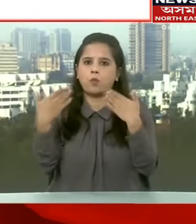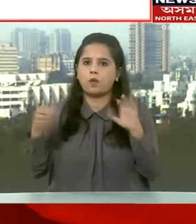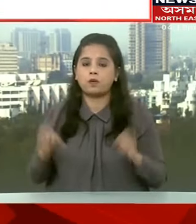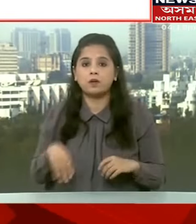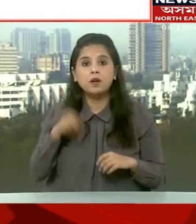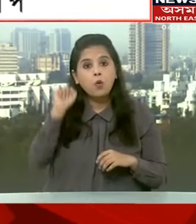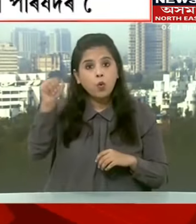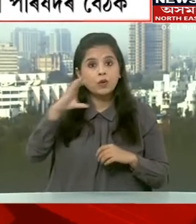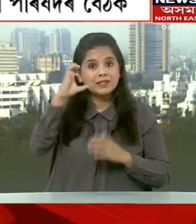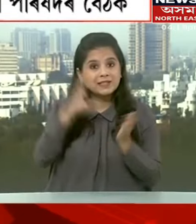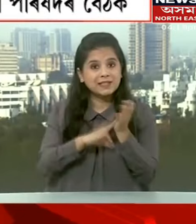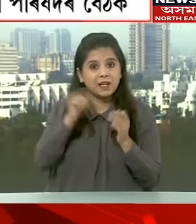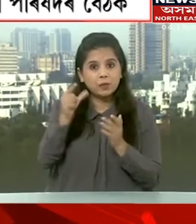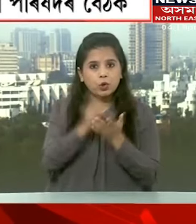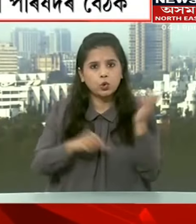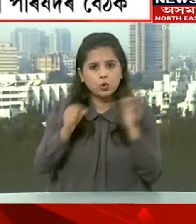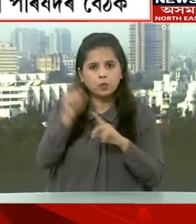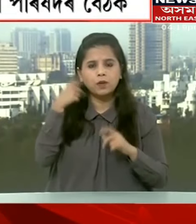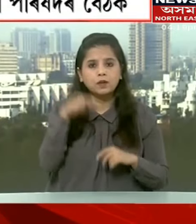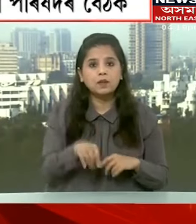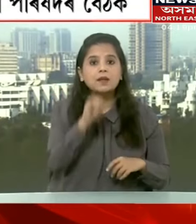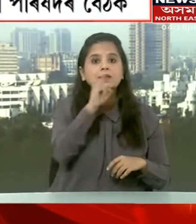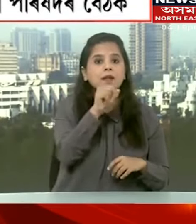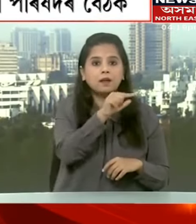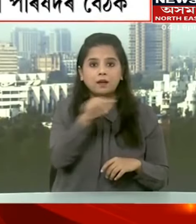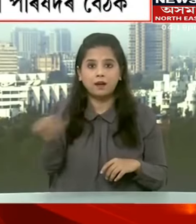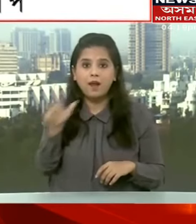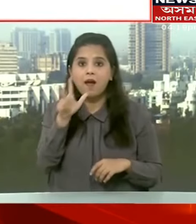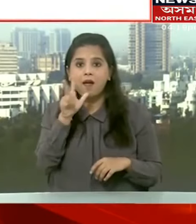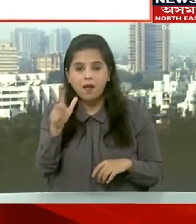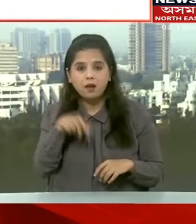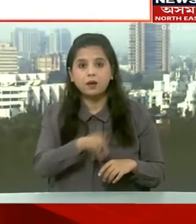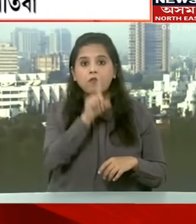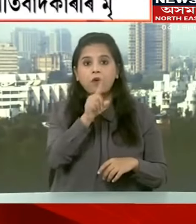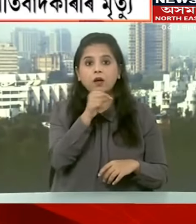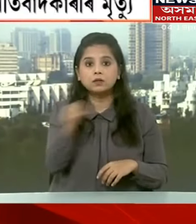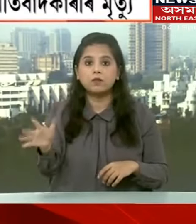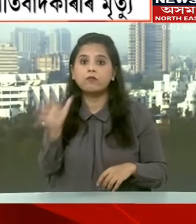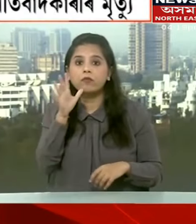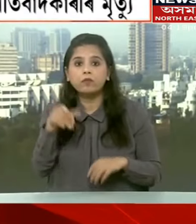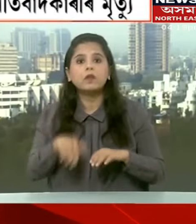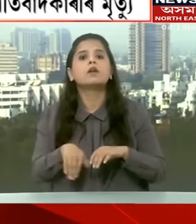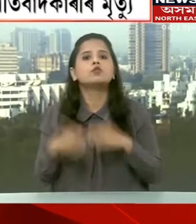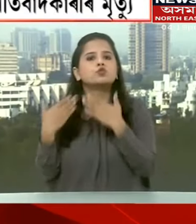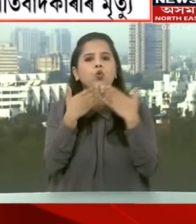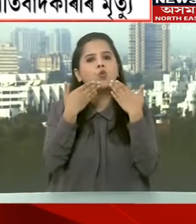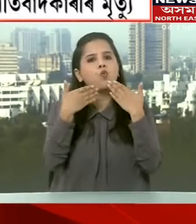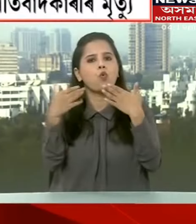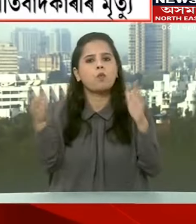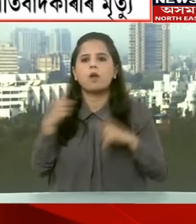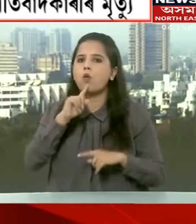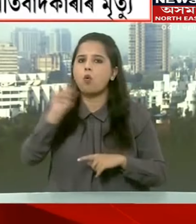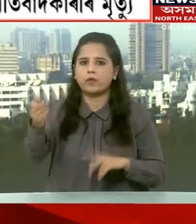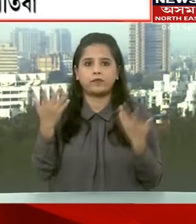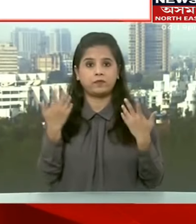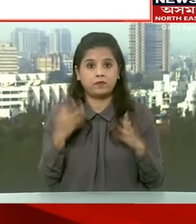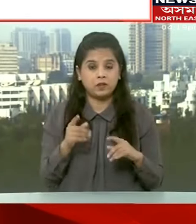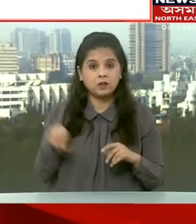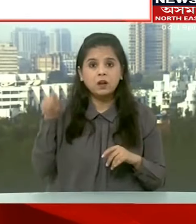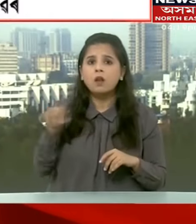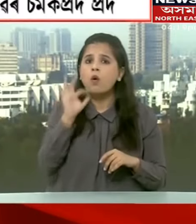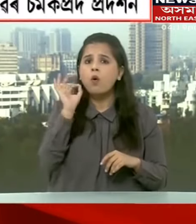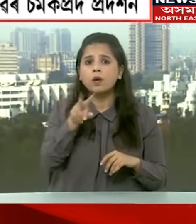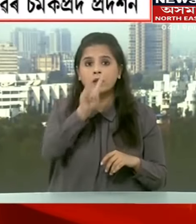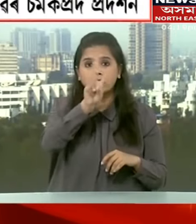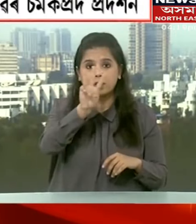योगी आदित्यनाथ ने राज्य में कक्षा 6 से 8वीं और कक्षा 1 से 5वीं तक के स्कूल खोलने के आदेश जारी किए हैं। आदेश के अनुसार